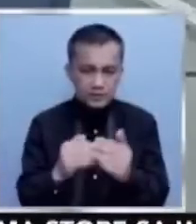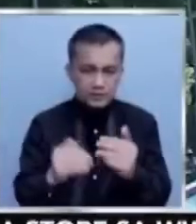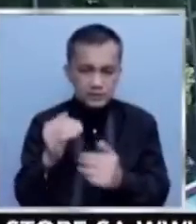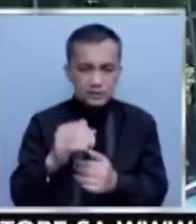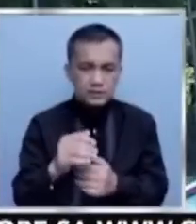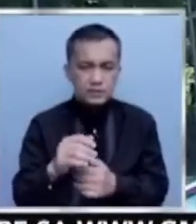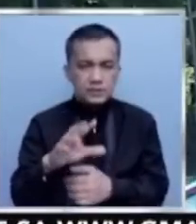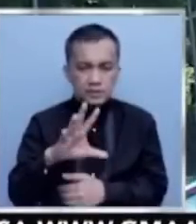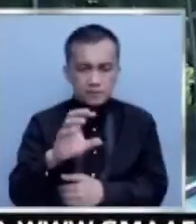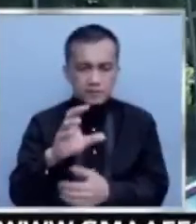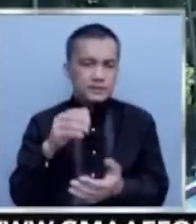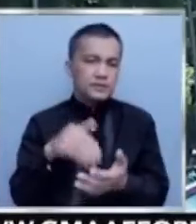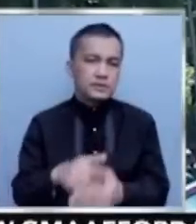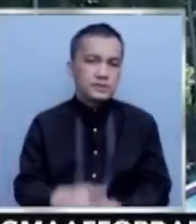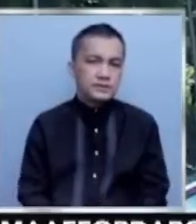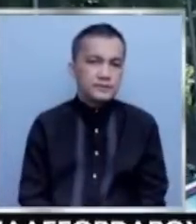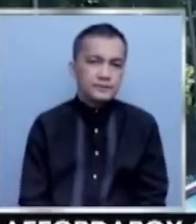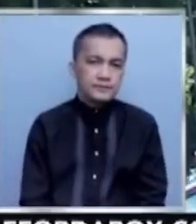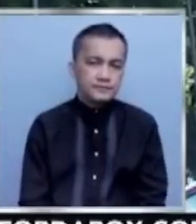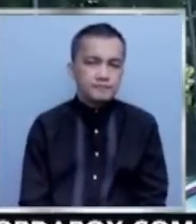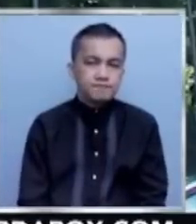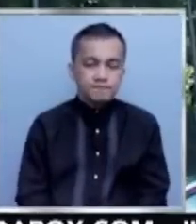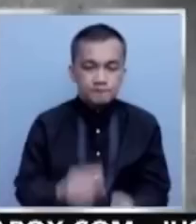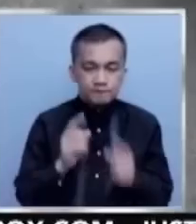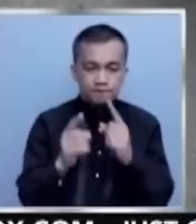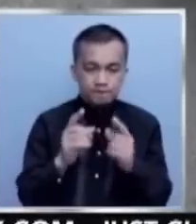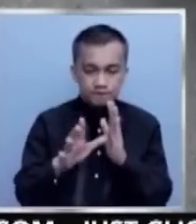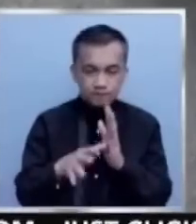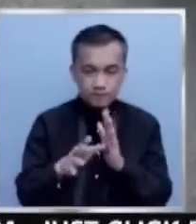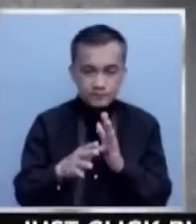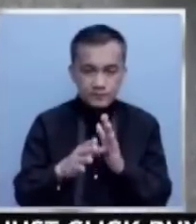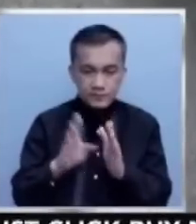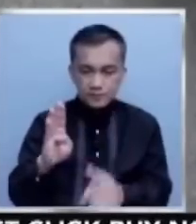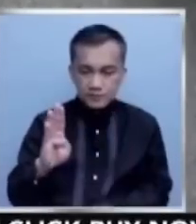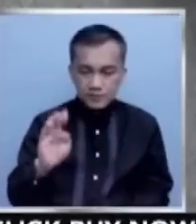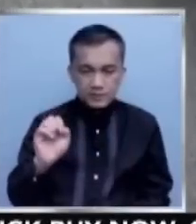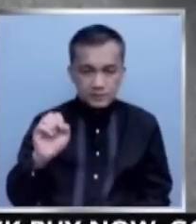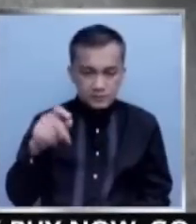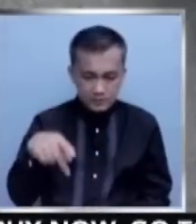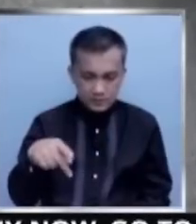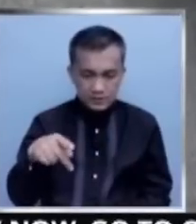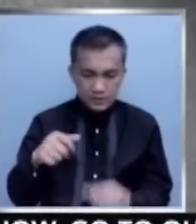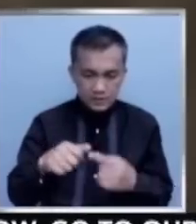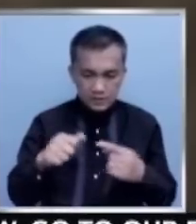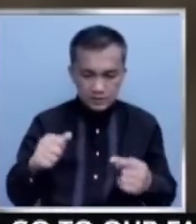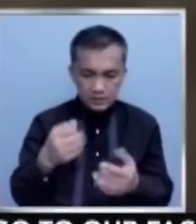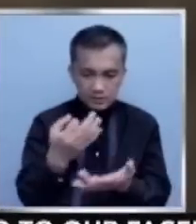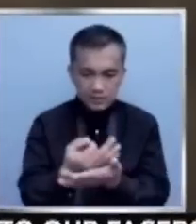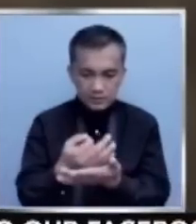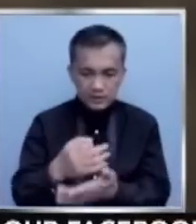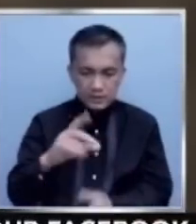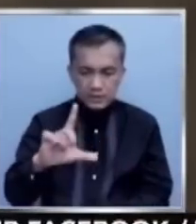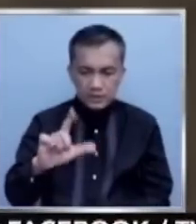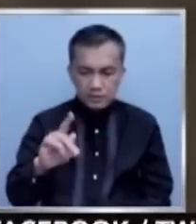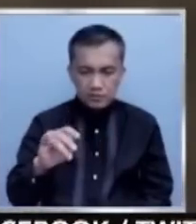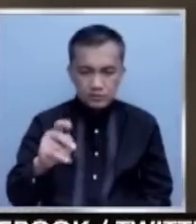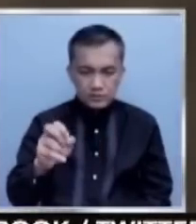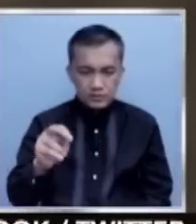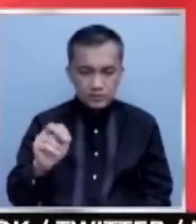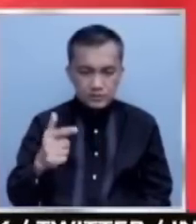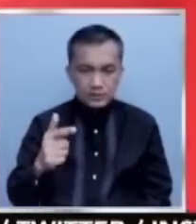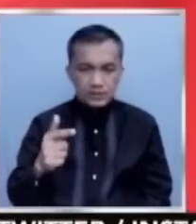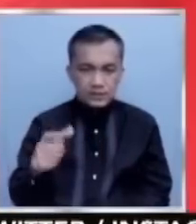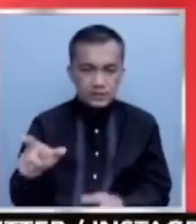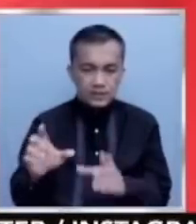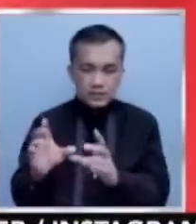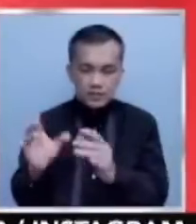piso. Kausap na rin ng COMELEC ang Bangko Sentral ng Pilipinas, Anti-Money Laundering Council at mga kumpanya ng